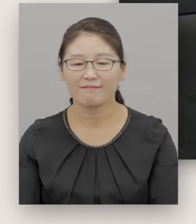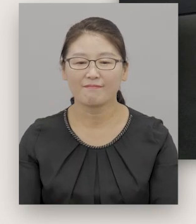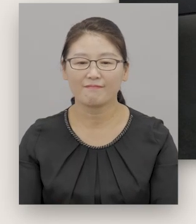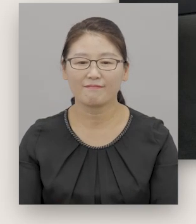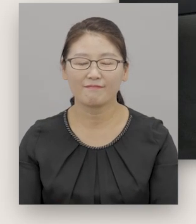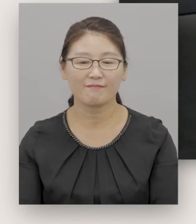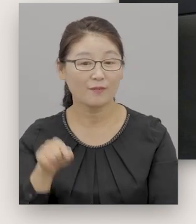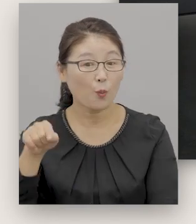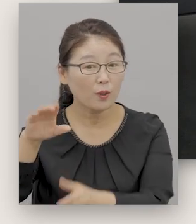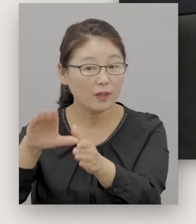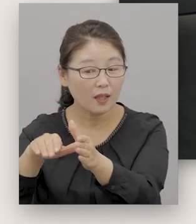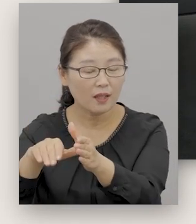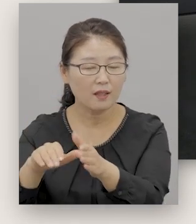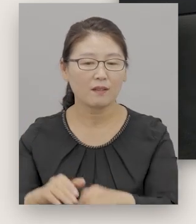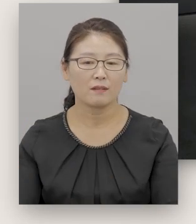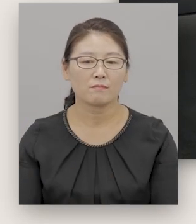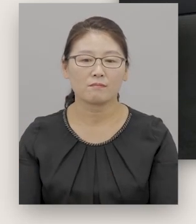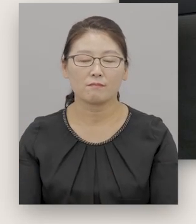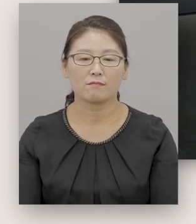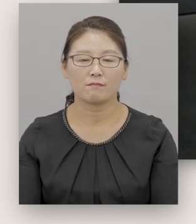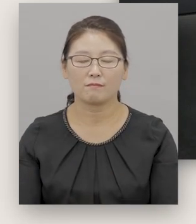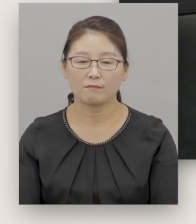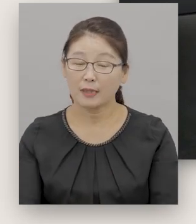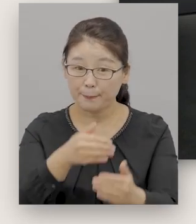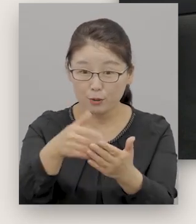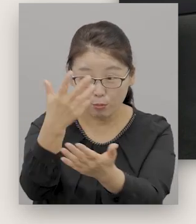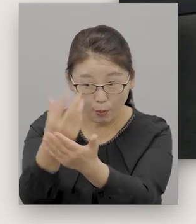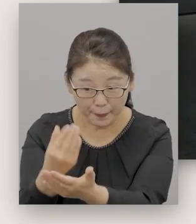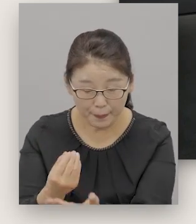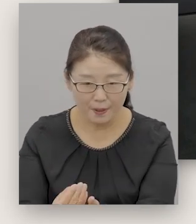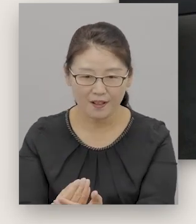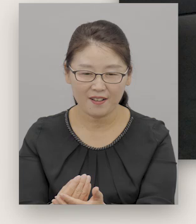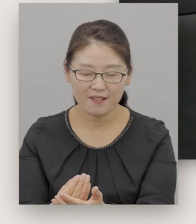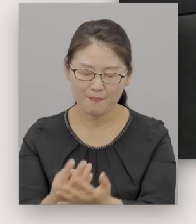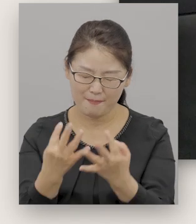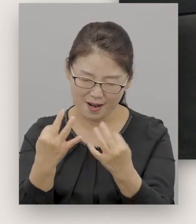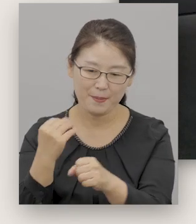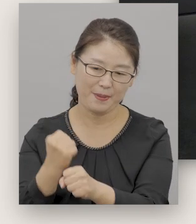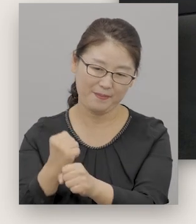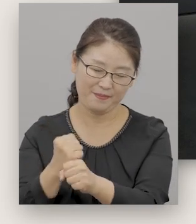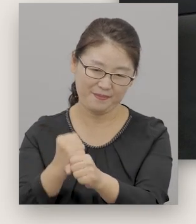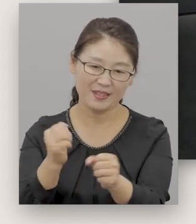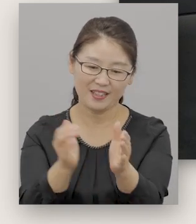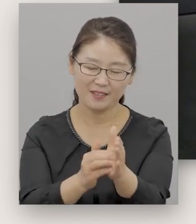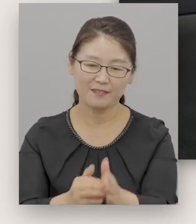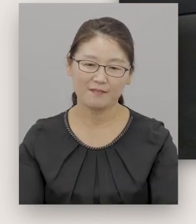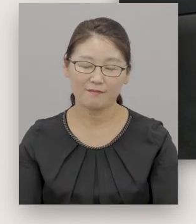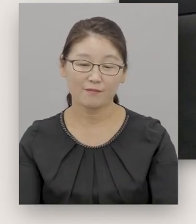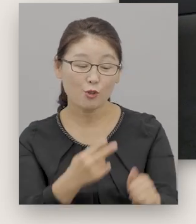수 있으시고요. 실제로 이 시기에 되게 많은 그런 복제품이